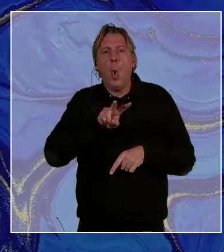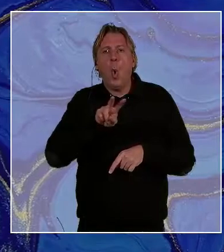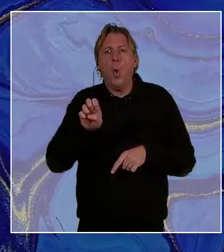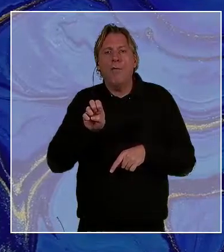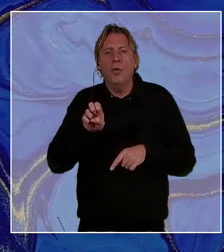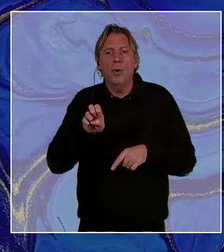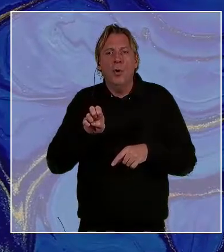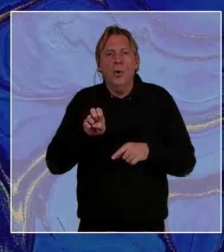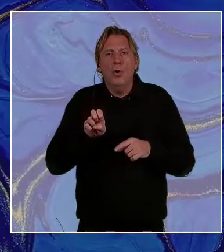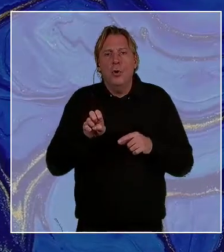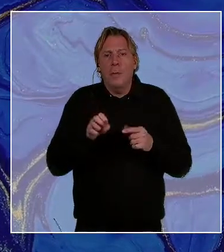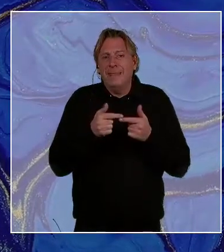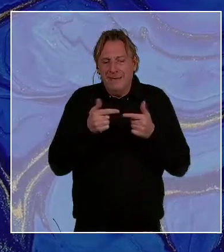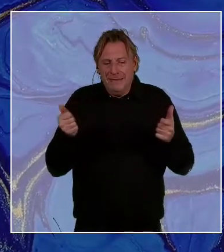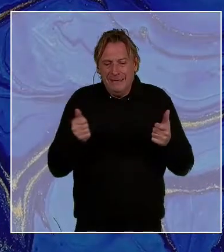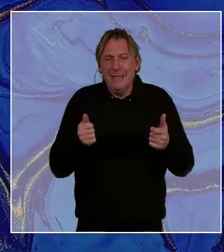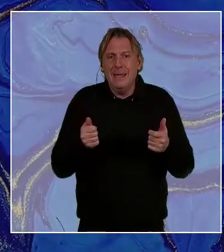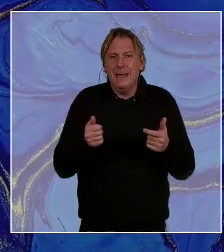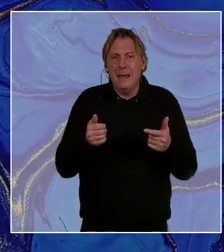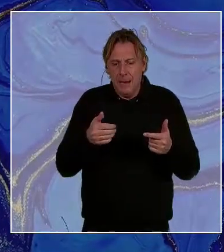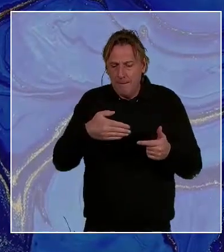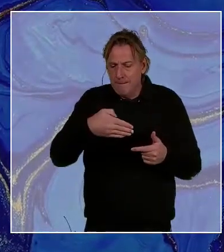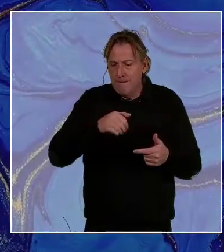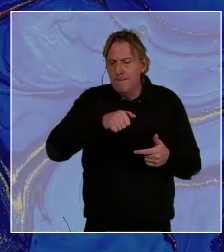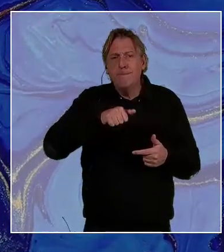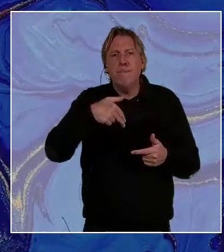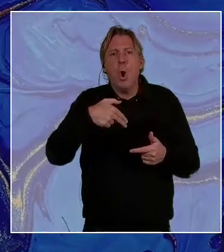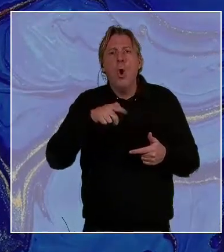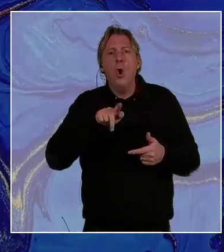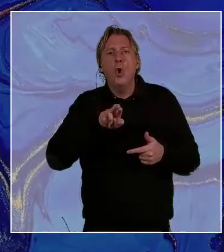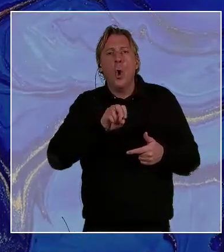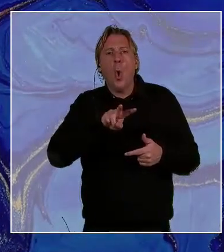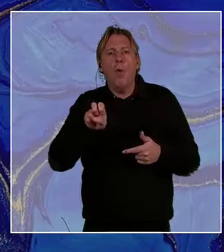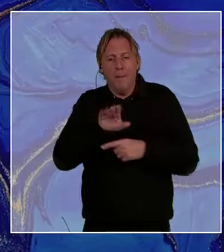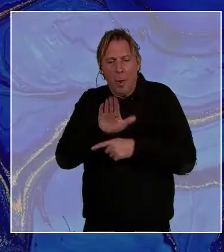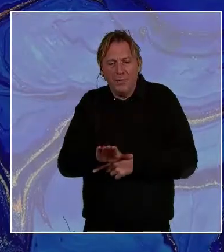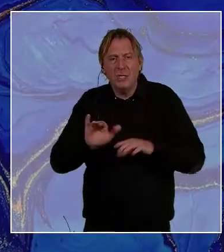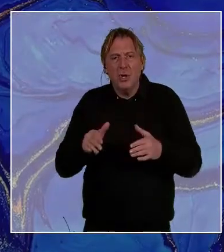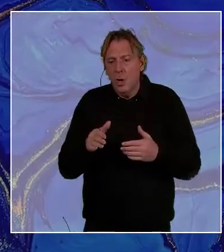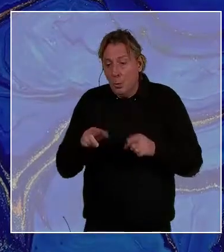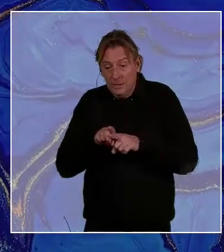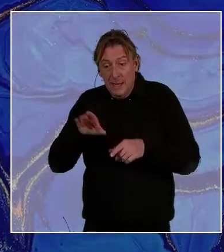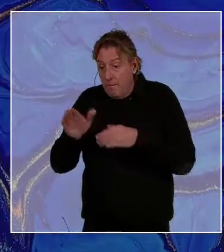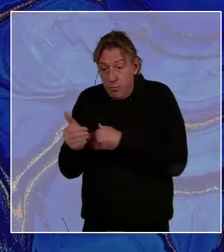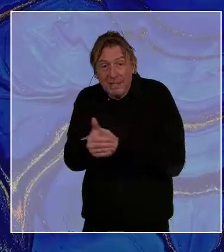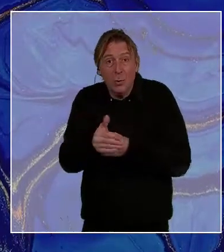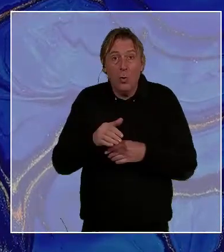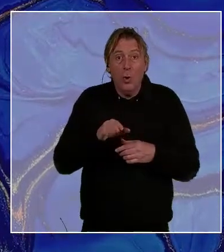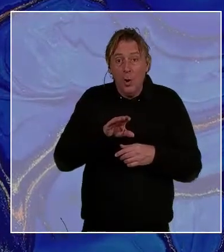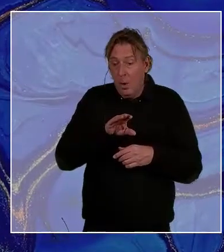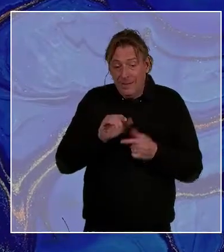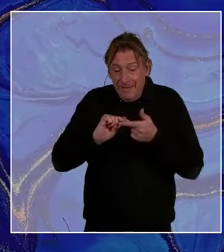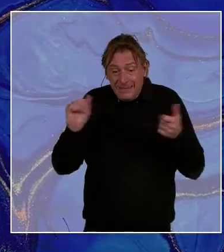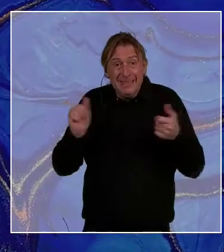important pour la diversité. Mais c'est également là que l'on trouve la plupart des poissons et des crustacés. C'est